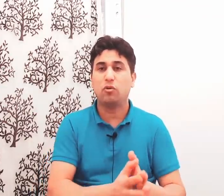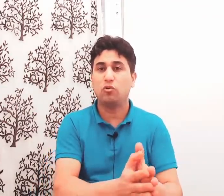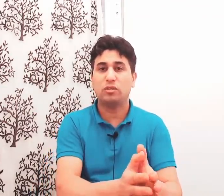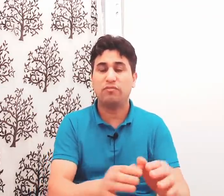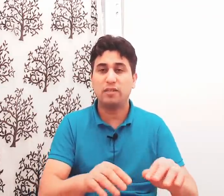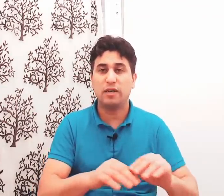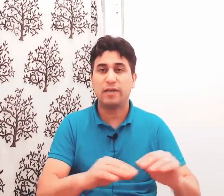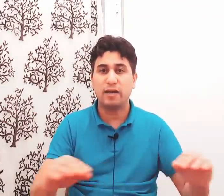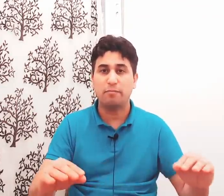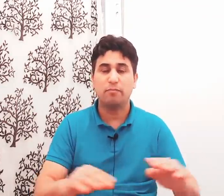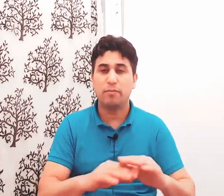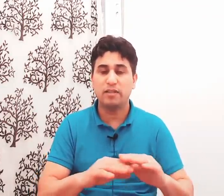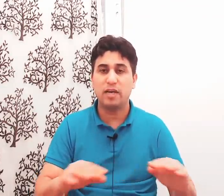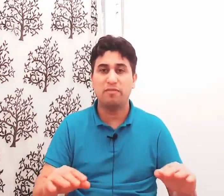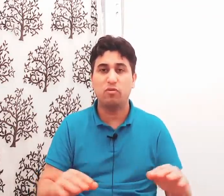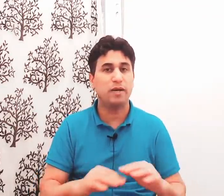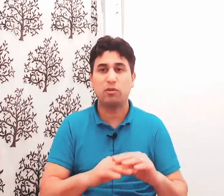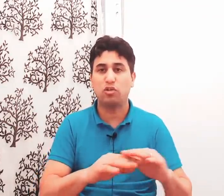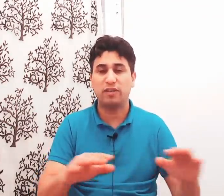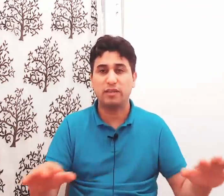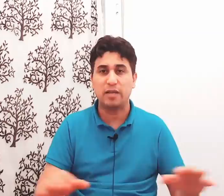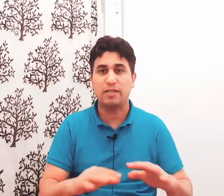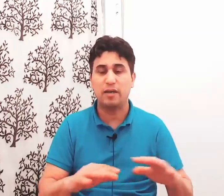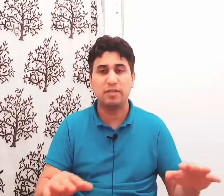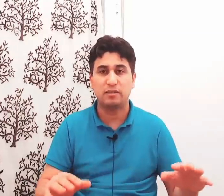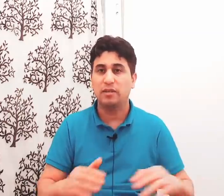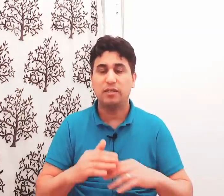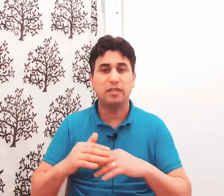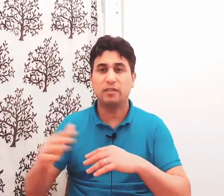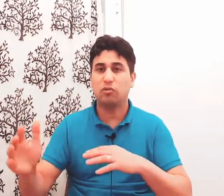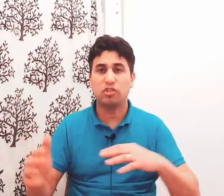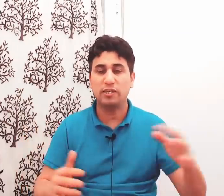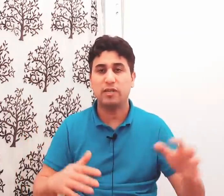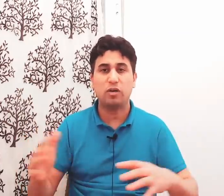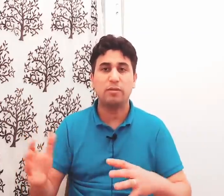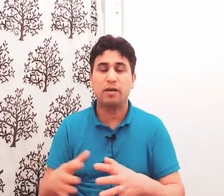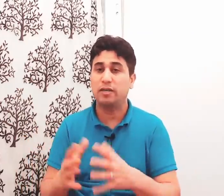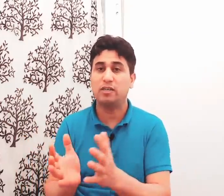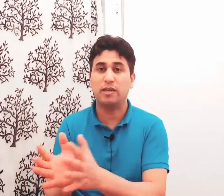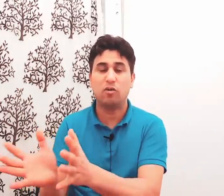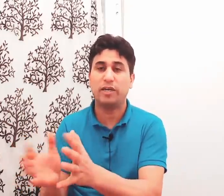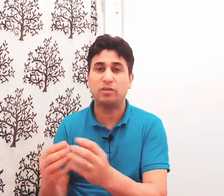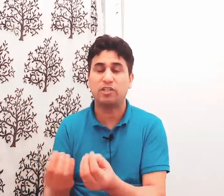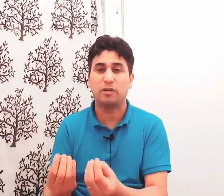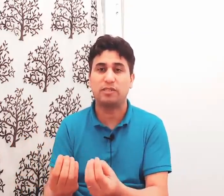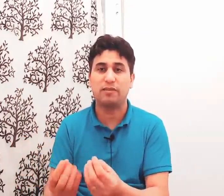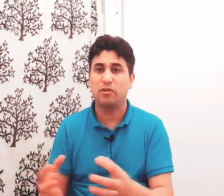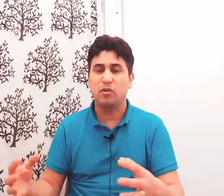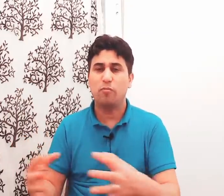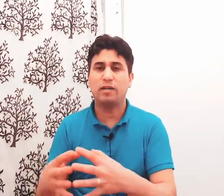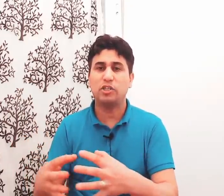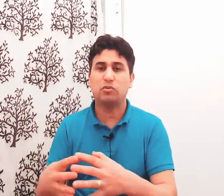ما كيدخلوش في هذا النظام بهذا المفهوم، ما كيدخلوش في هذا النظام هذا ابدا. يعني يقدر يخرج الانسان وقت ما بغى، علاش؟ لانه ما كاينش البشر